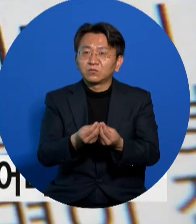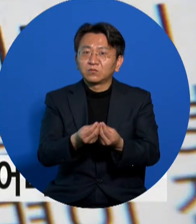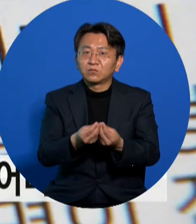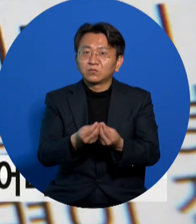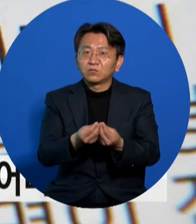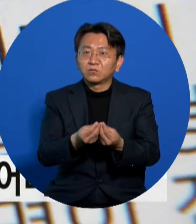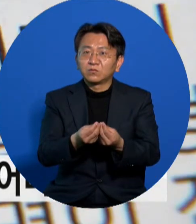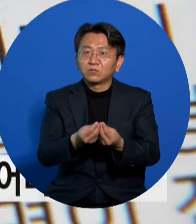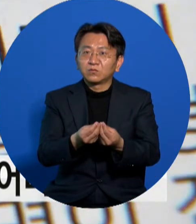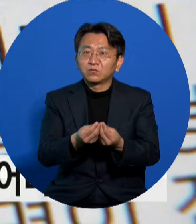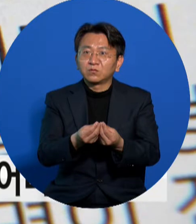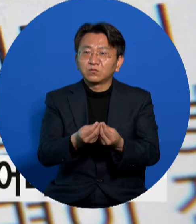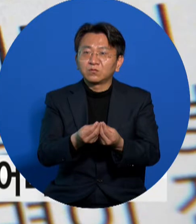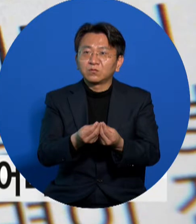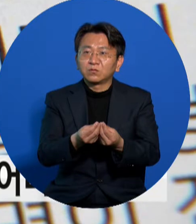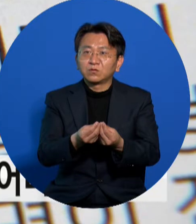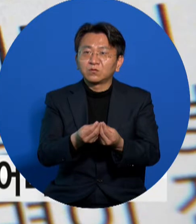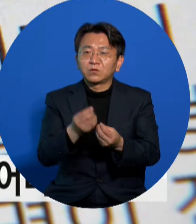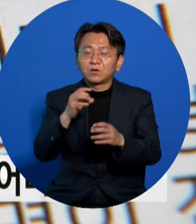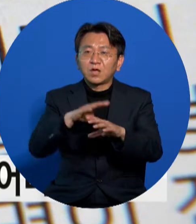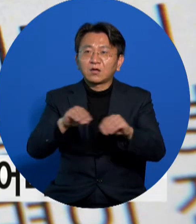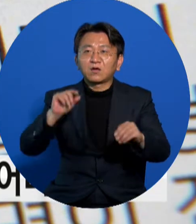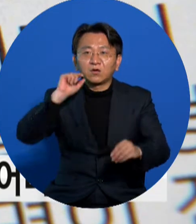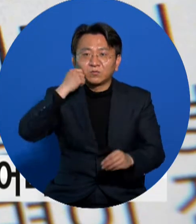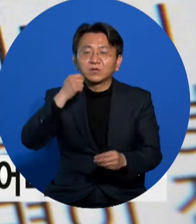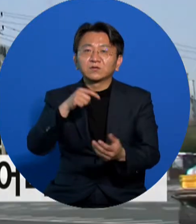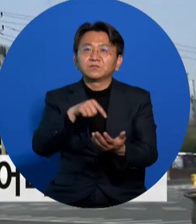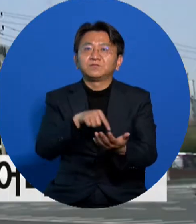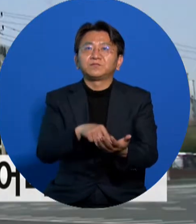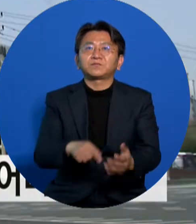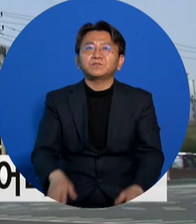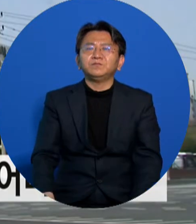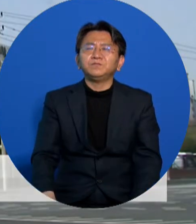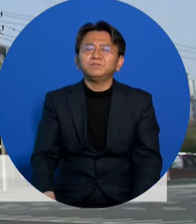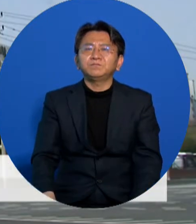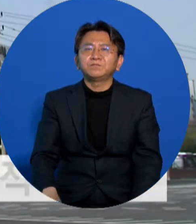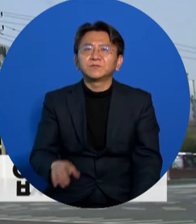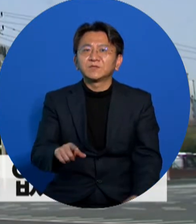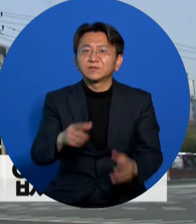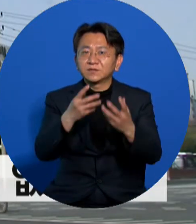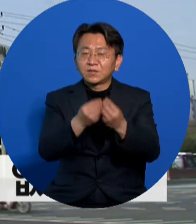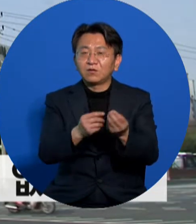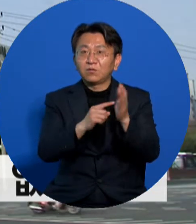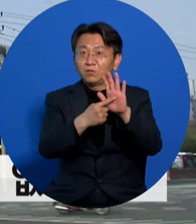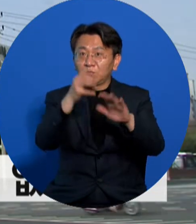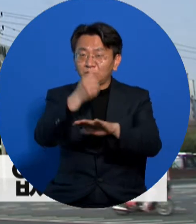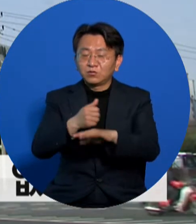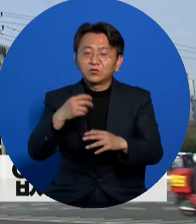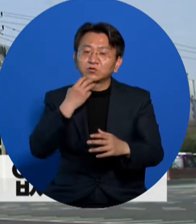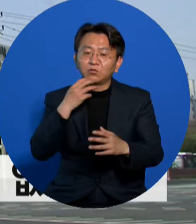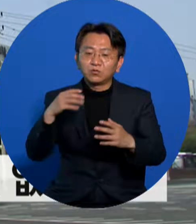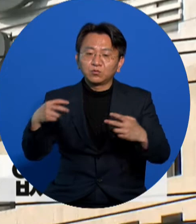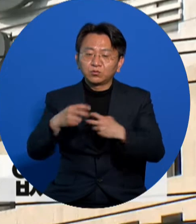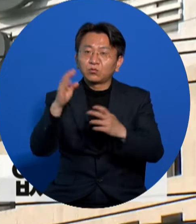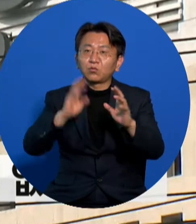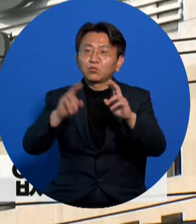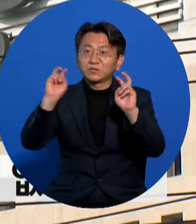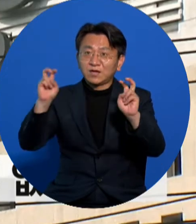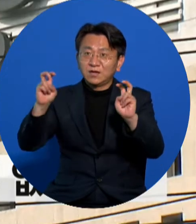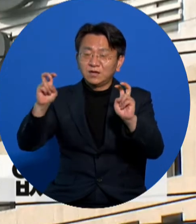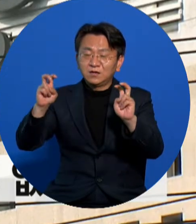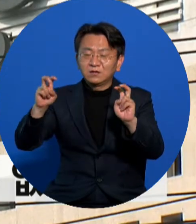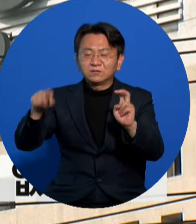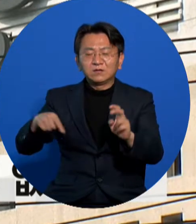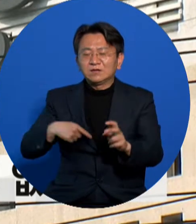요소라 근본적인 해결이 어렵다고 단정짓습니다. 이 문건이 공개되자 서울교통공사 측은 작성자인